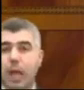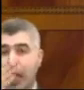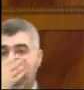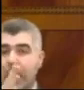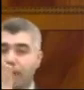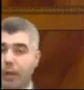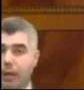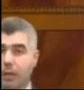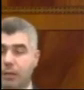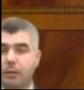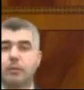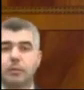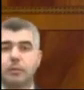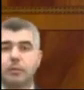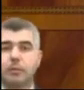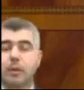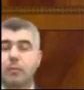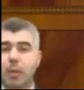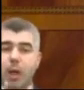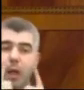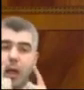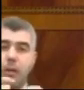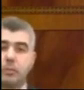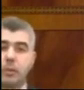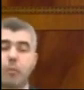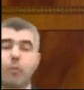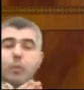فيها بالتعاون مع أفريقيا،